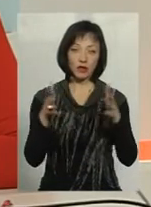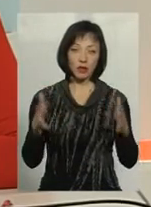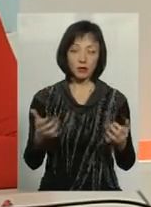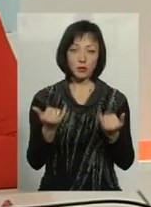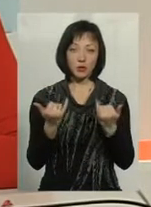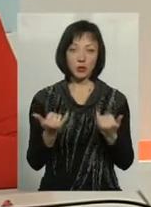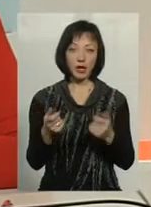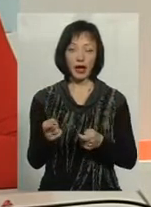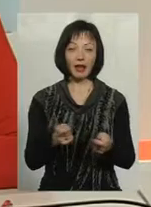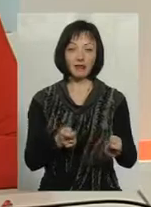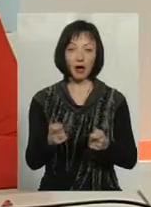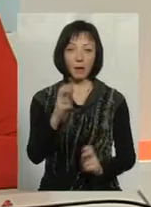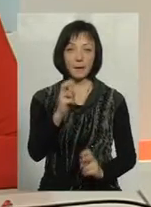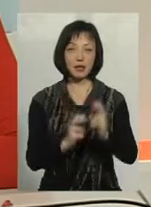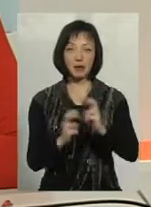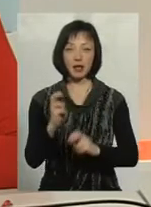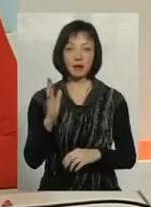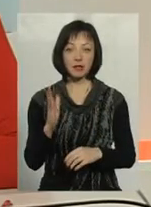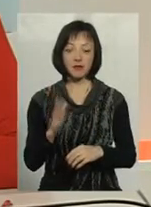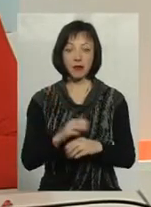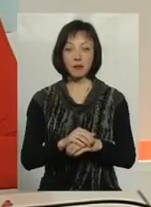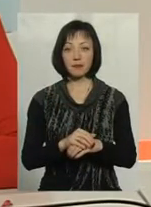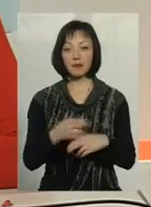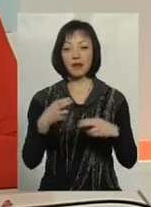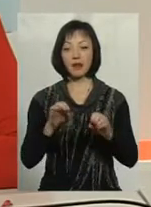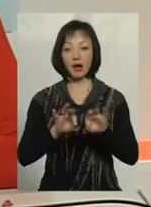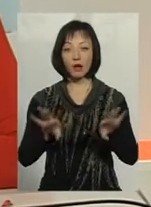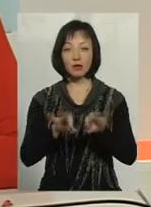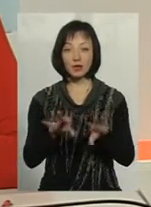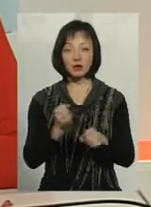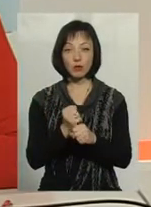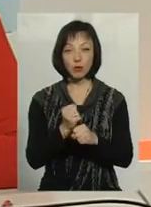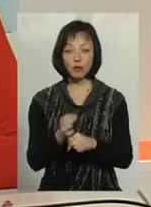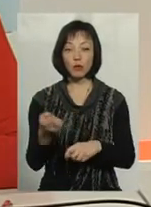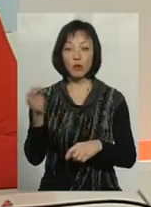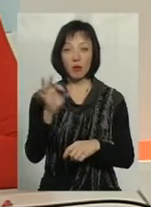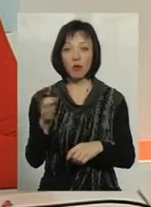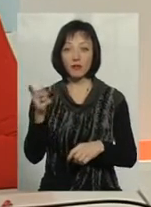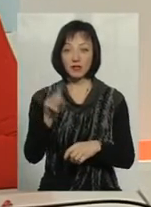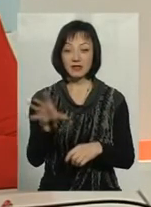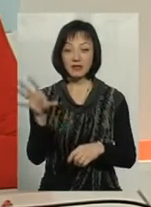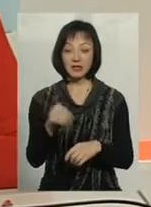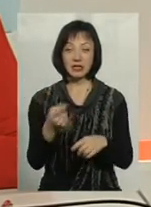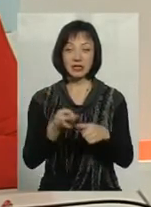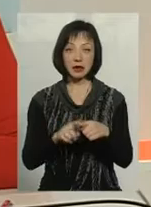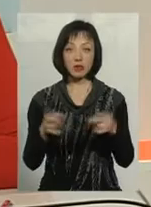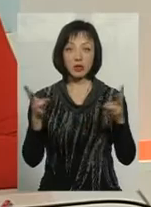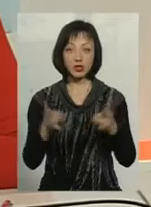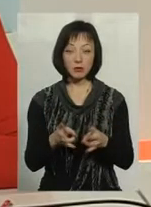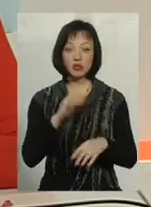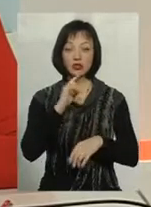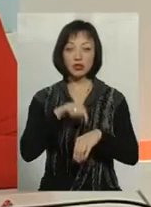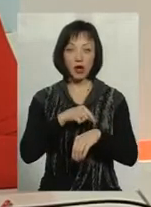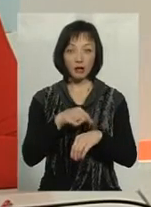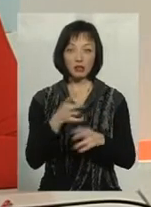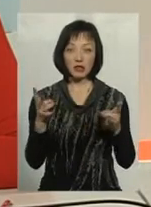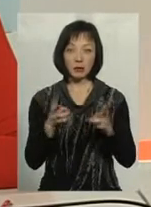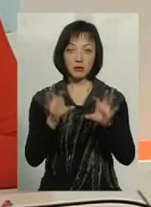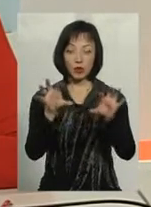для інших. І оце вже є, я би вбачала, що це вже є загроза демократії навіть України. Юрій Віталійович, а чи от